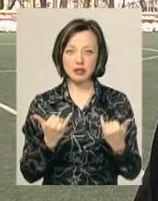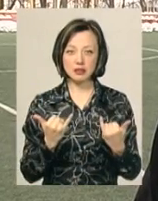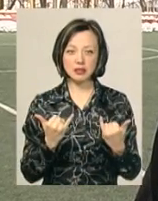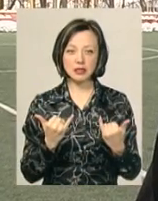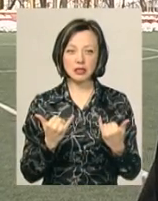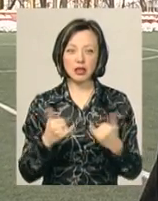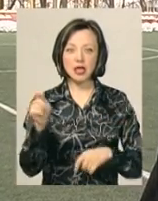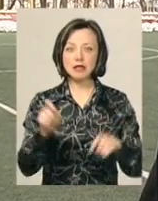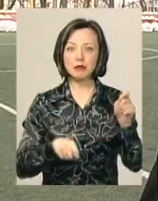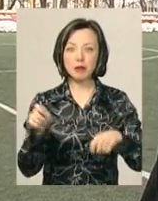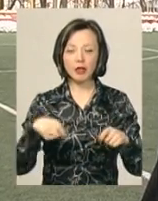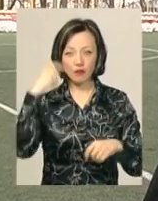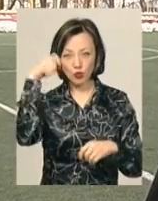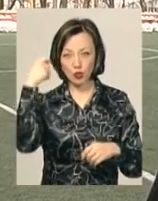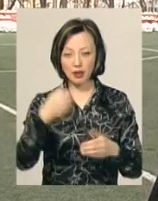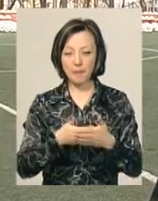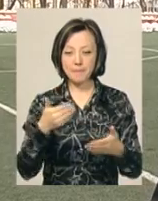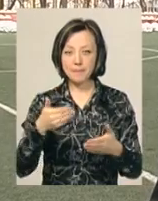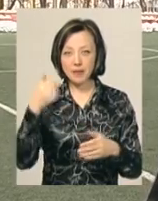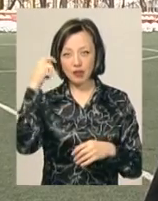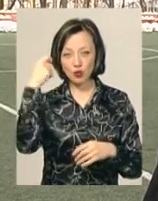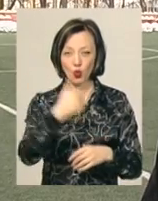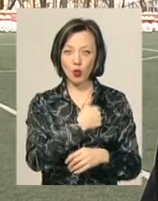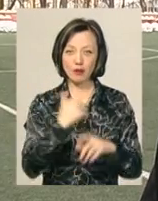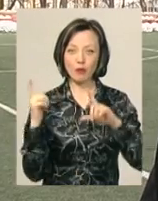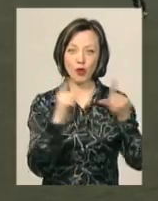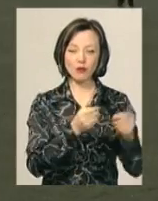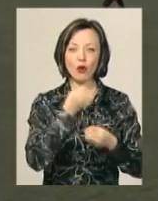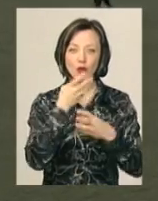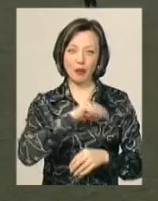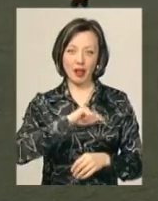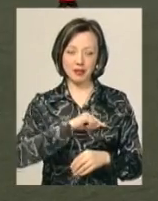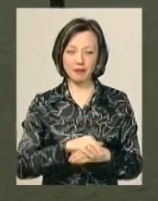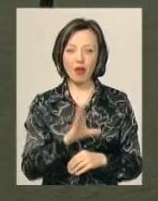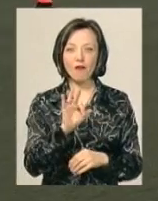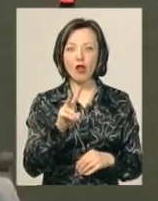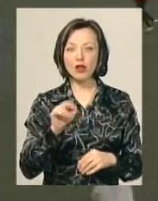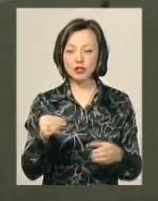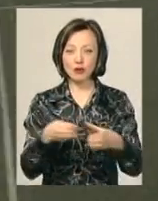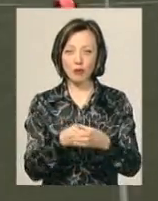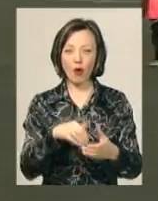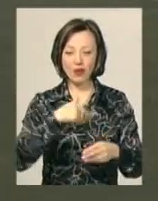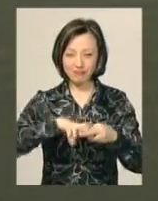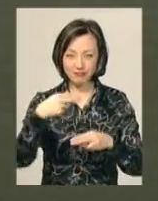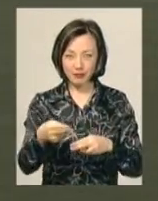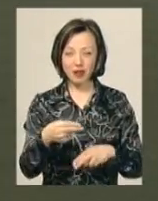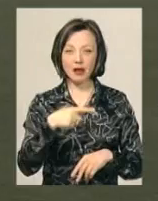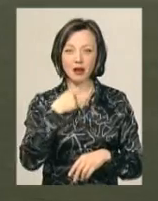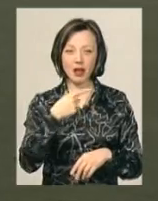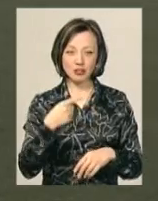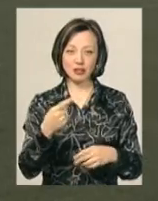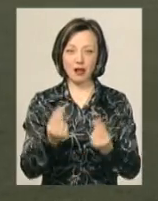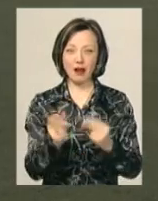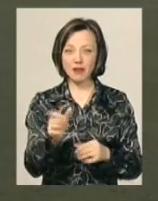збір в Турції. Перед Турцією хотілося поїхати в хорошому настрої. Волочиські футболісти прагнули взяти реванш, але, каже Роман Гагун, не